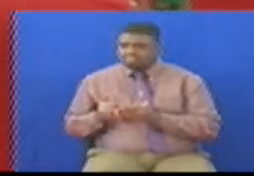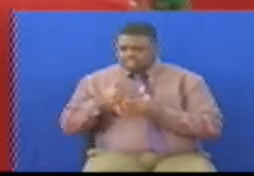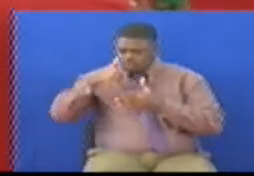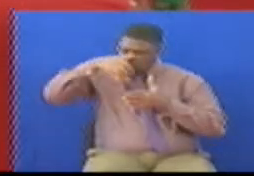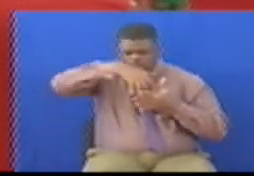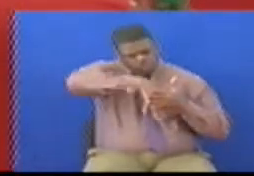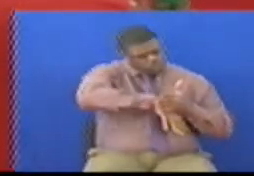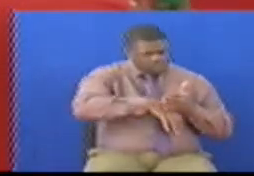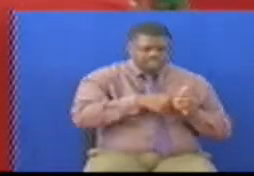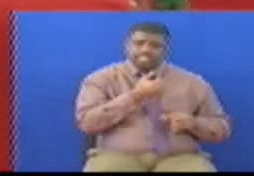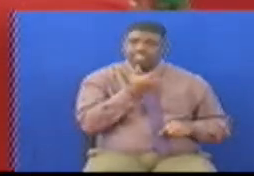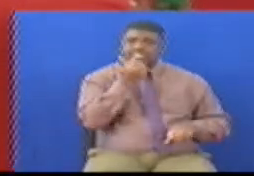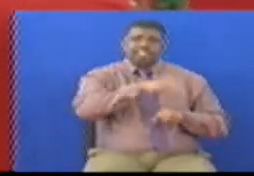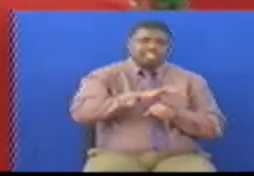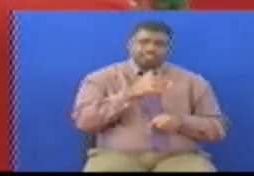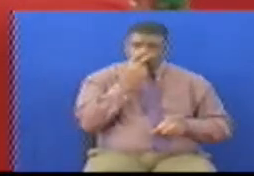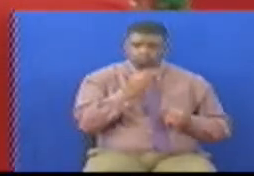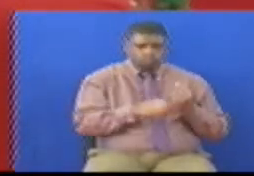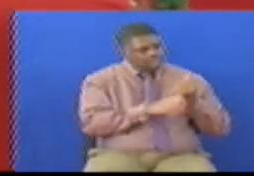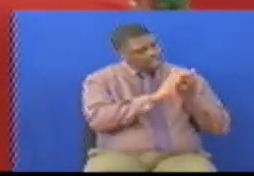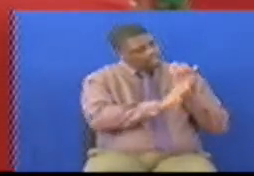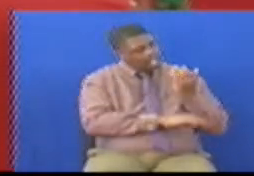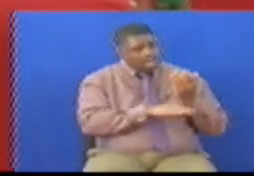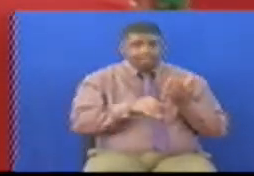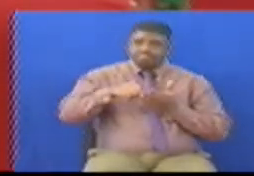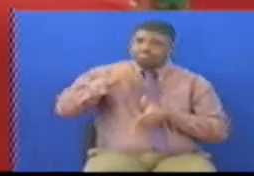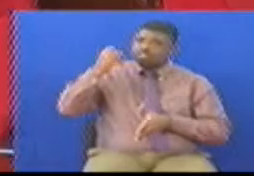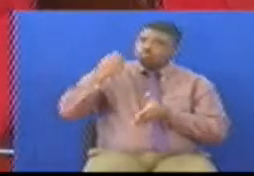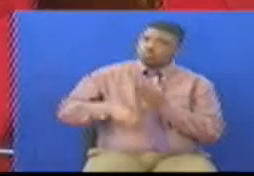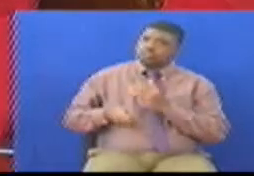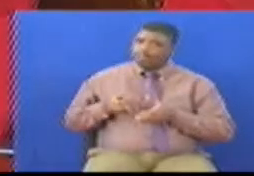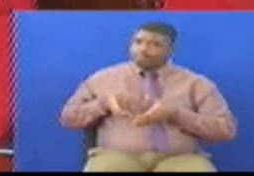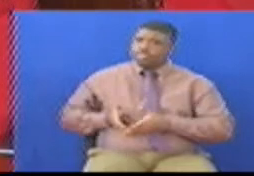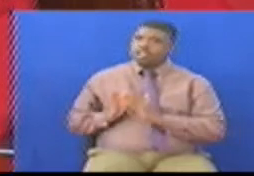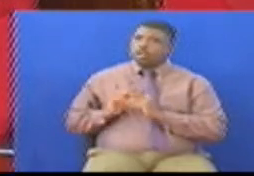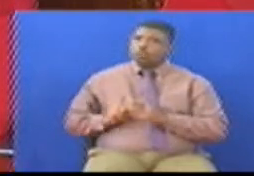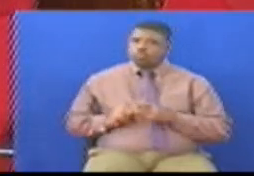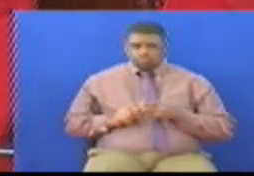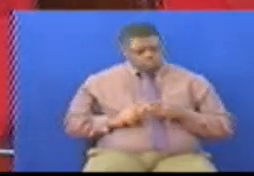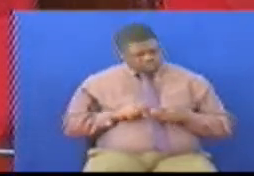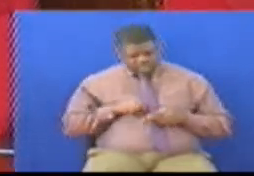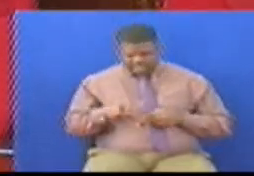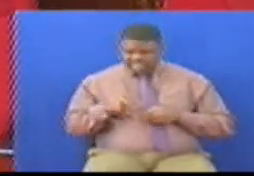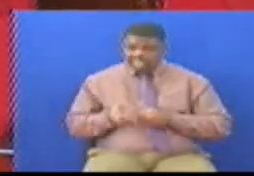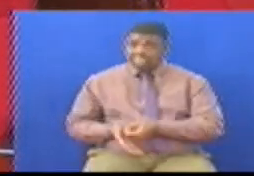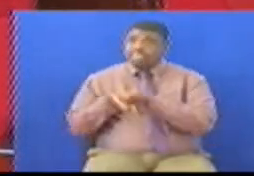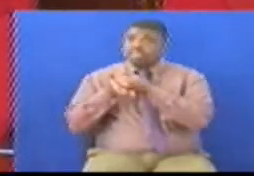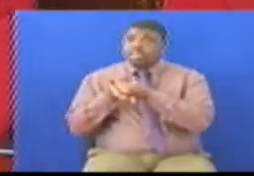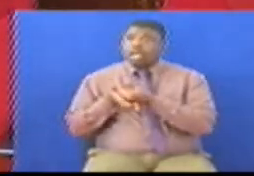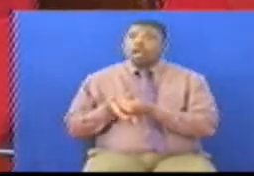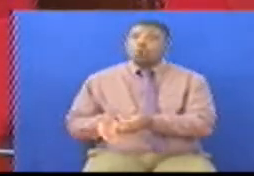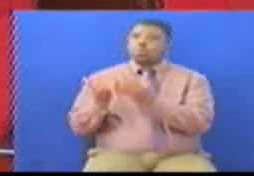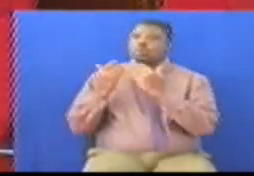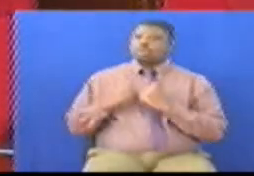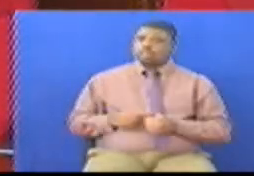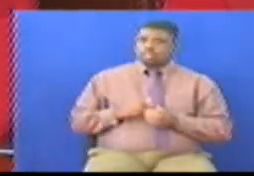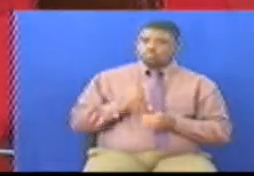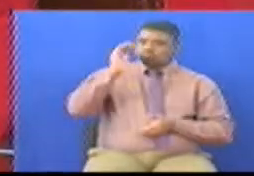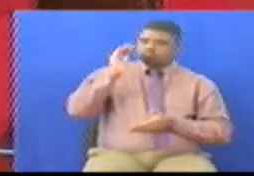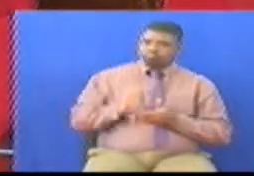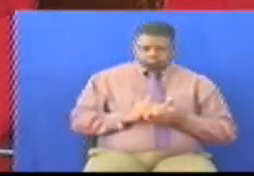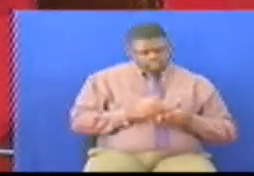kitaalamu ili kubaini faida na hasara za uwepo wa bodi nyingi za mazao. Tathmini hiyo isaidie kuangalia uwezekano wa kupunguza baadhi ya